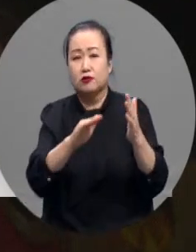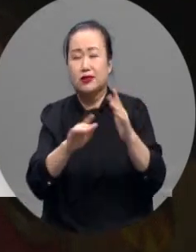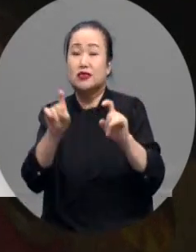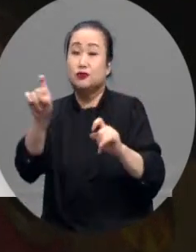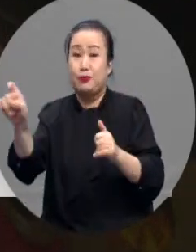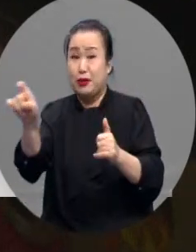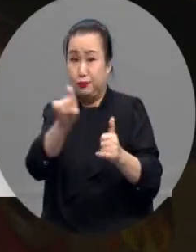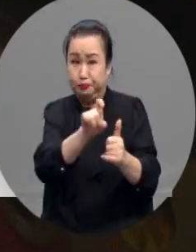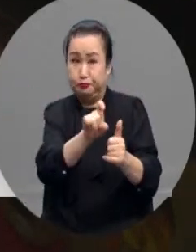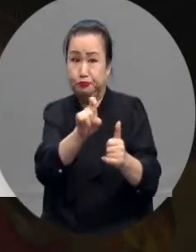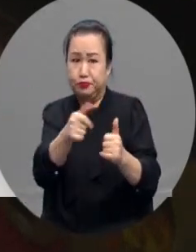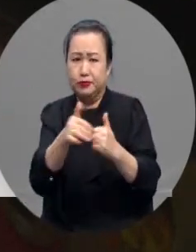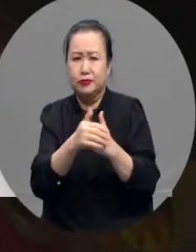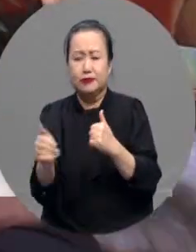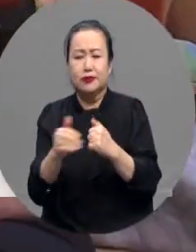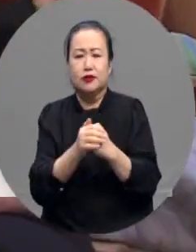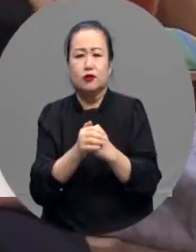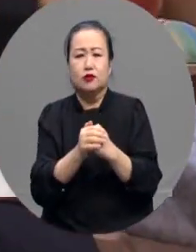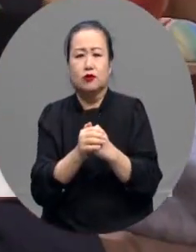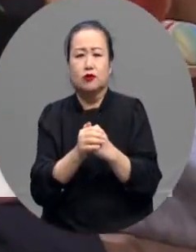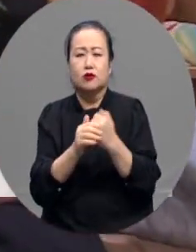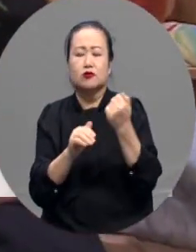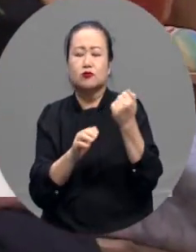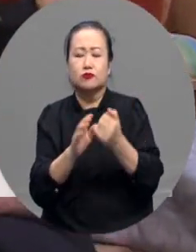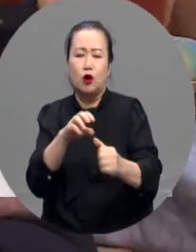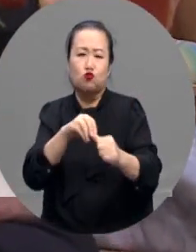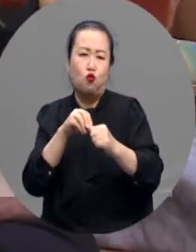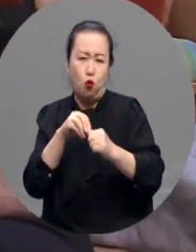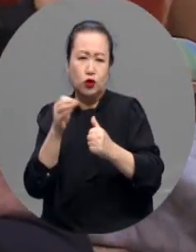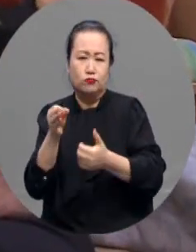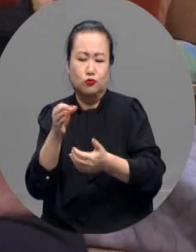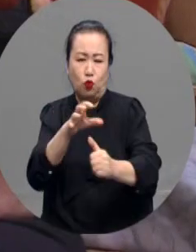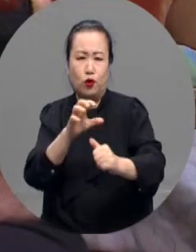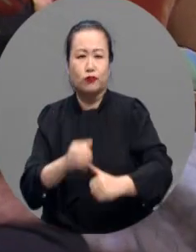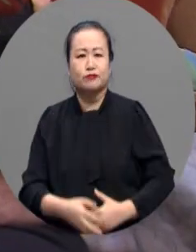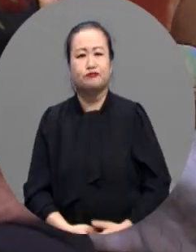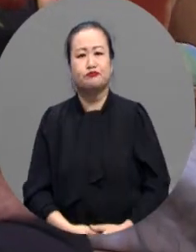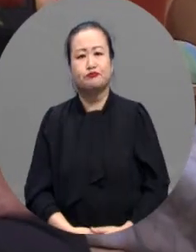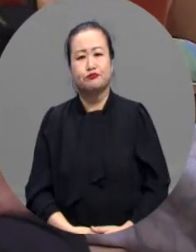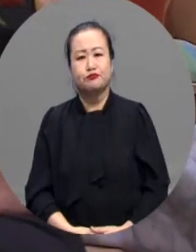10만원입니다 재원은 제9호기금을 활용하기로 했습니다